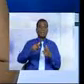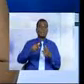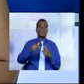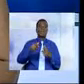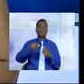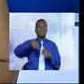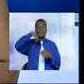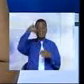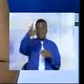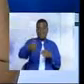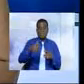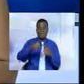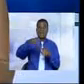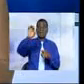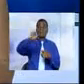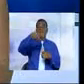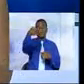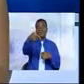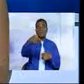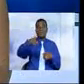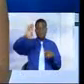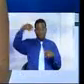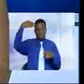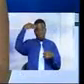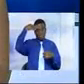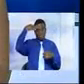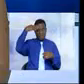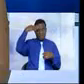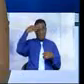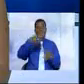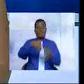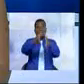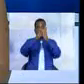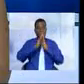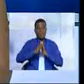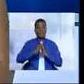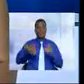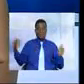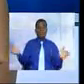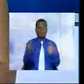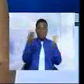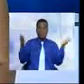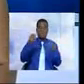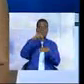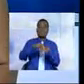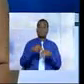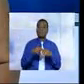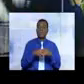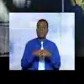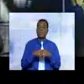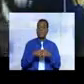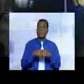paix de Boaké demain à 9h. Le ministre Paul Kofi Kofi appelle à la mobilisation. Nous l'écoutons.